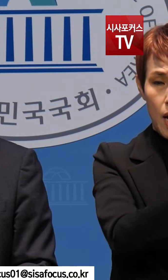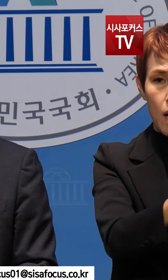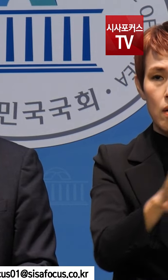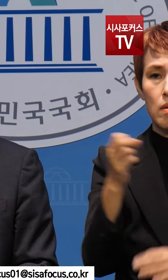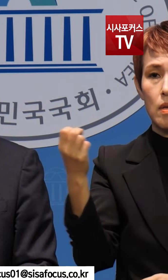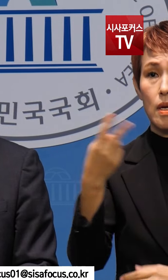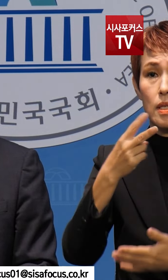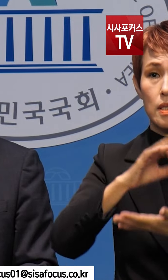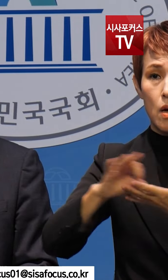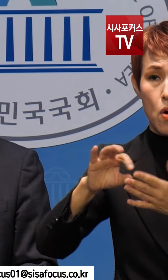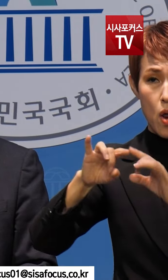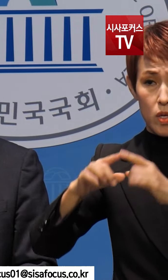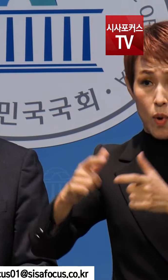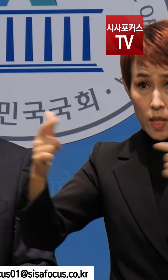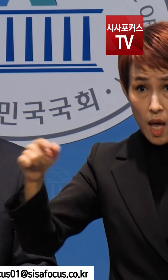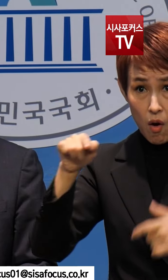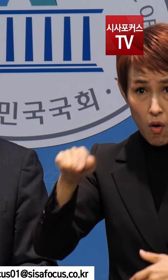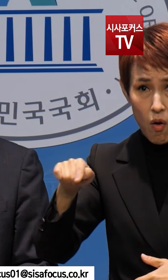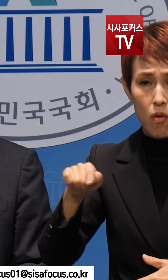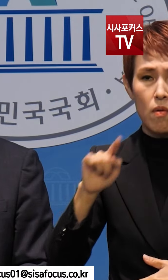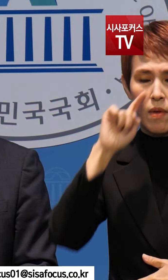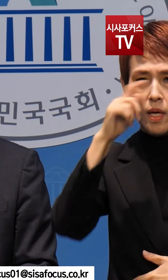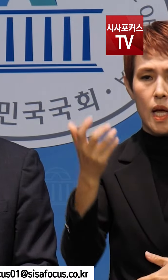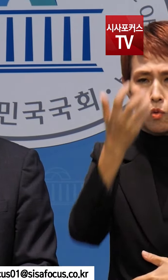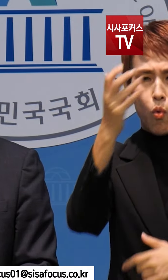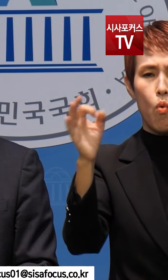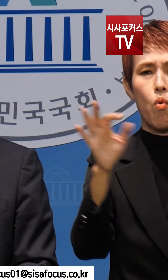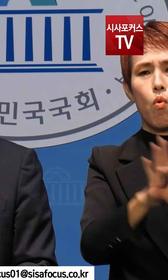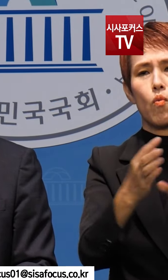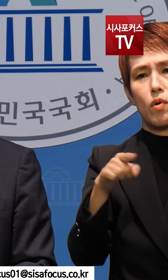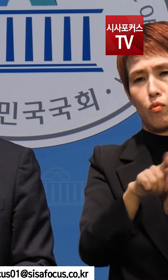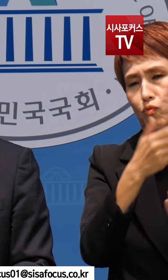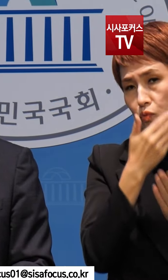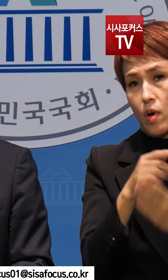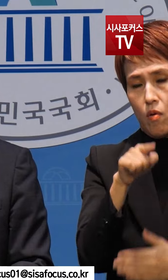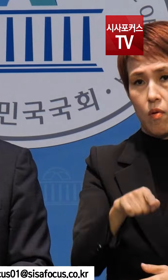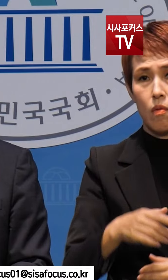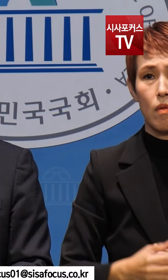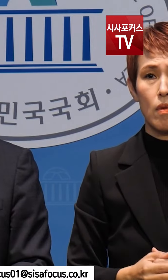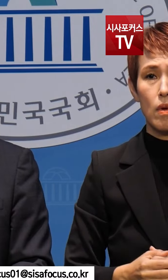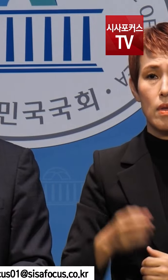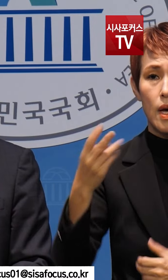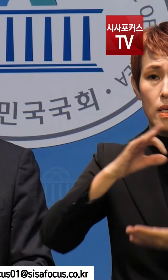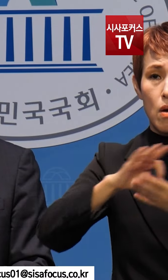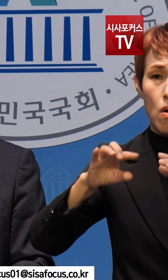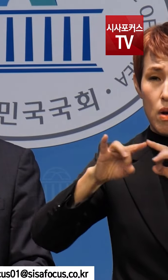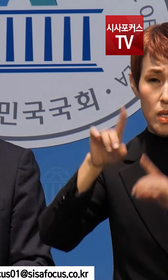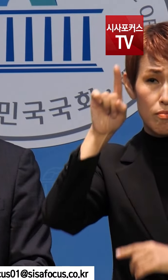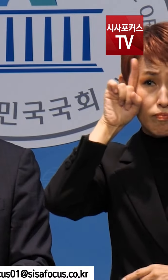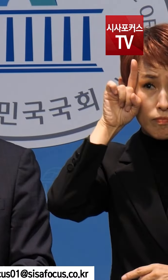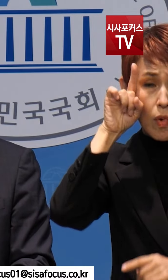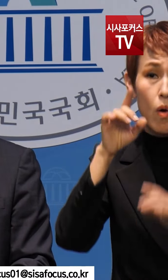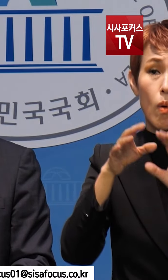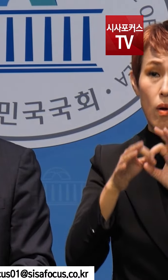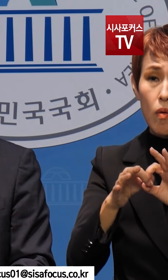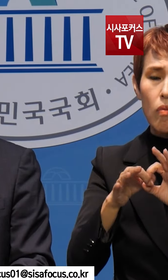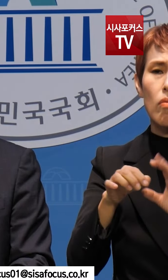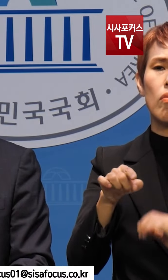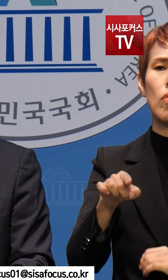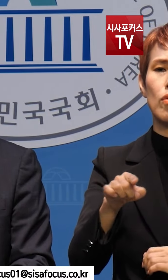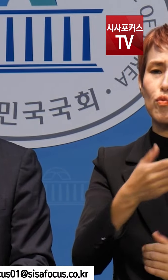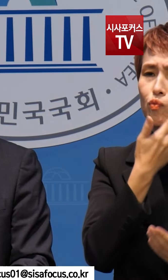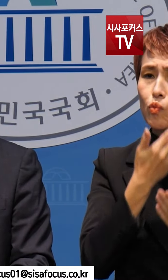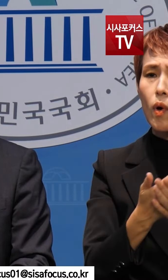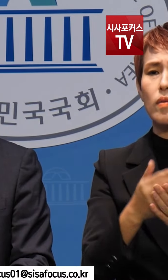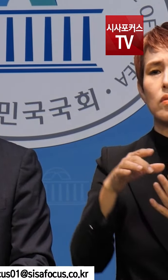대응과 탄소중립 지름길이며 알리백이라는 새로운 국제 무역 기준이 대두되는 현실에서 우리가